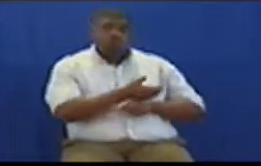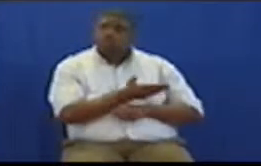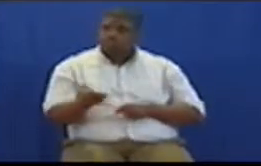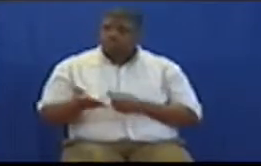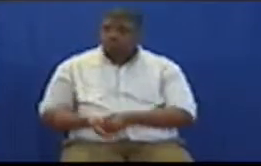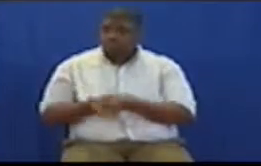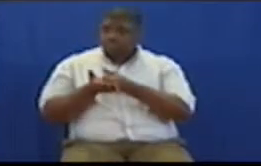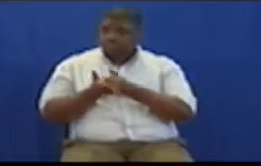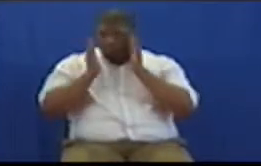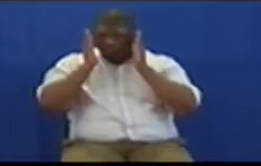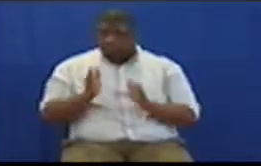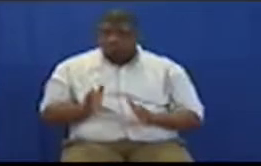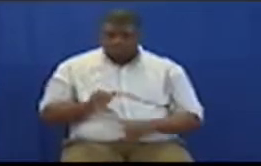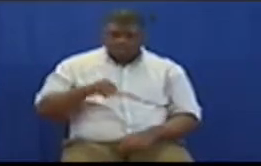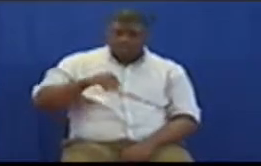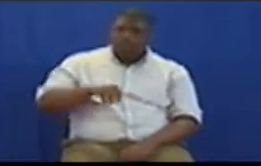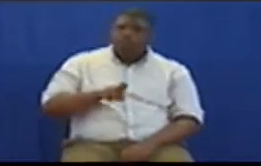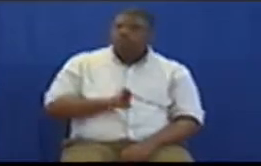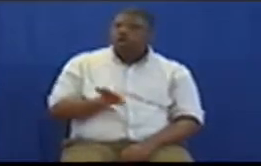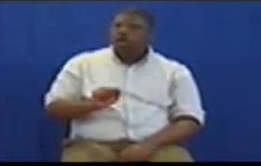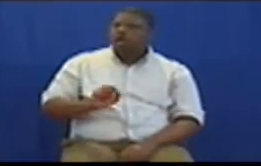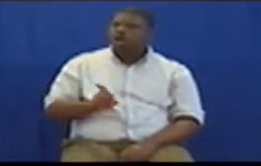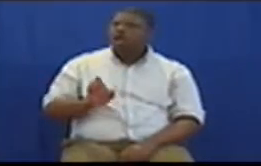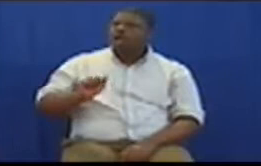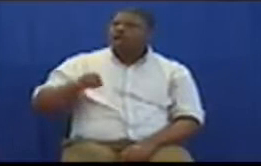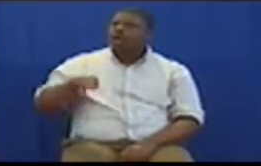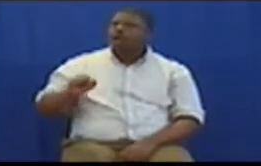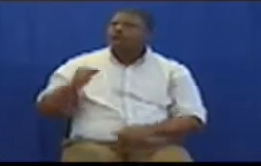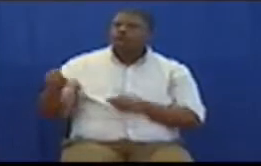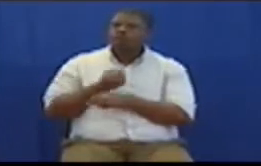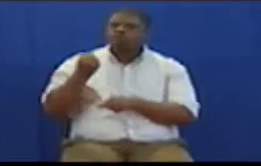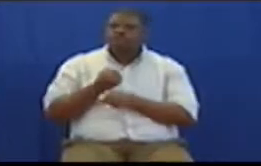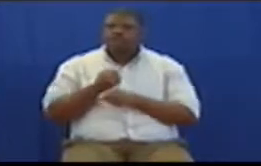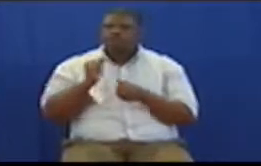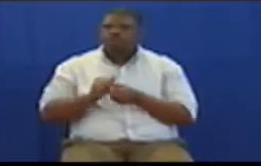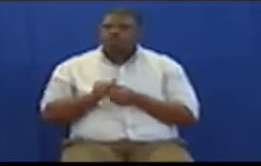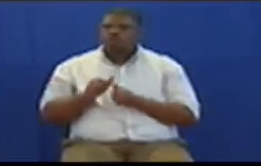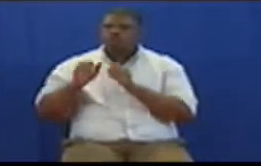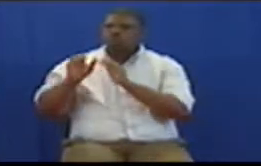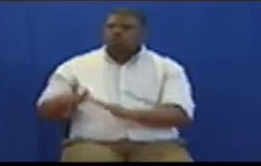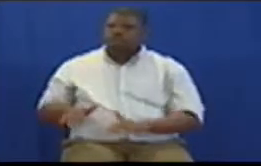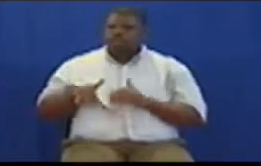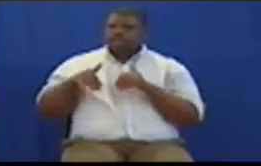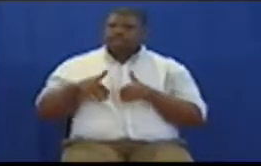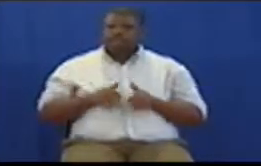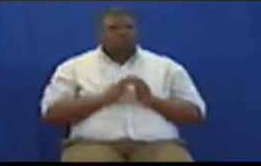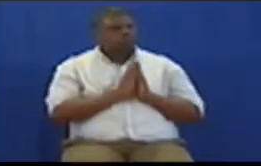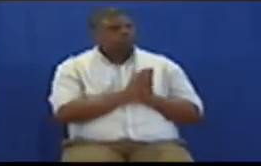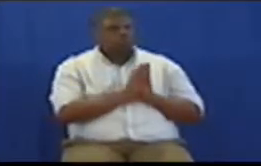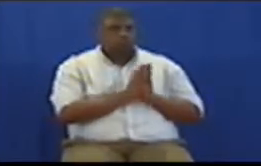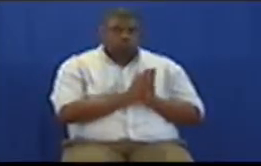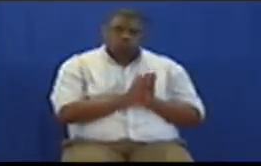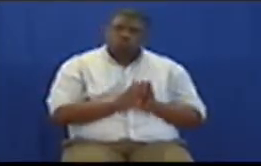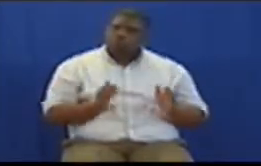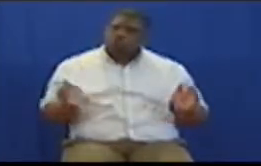na Mheshimiwa Jenisa Mhagama anayeshughulikia masuala ya bunge. Mheshimiwa nakushukuru sana. Mmenitunza